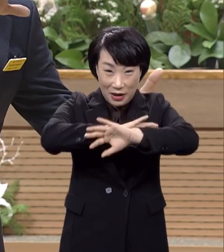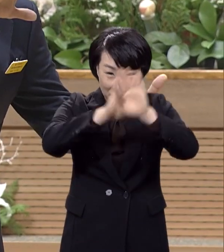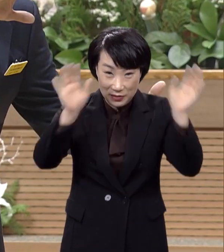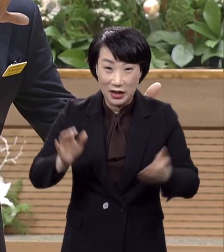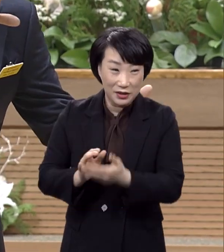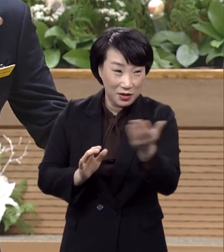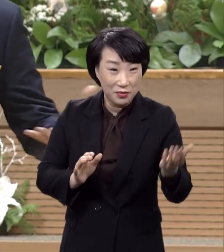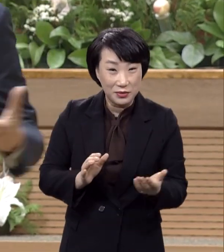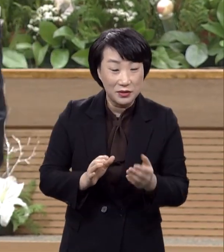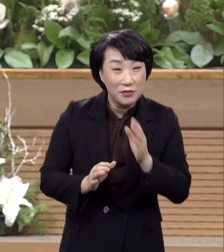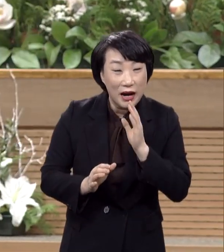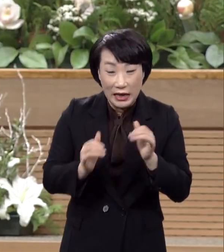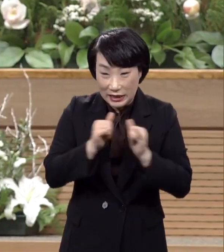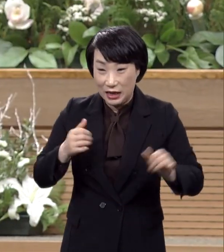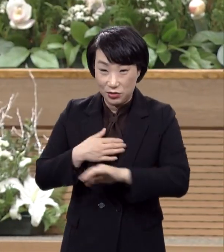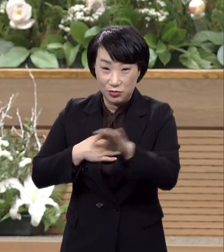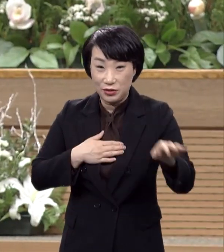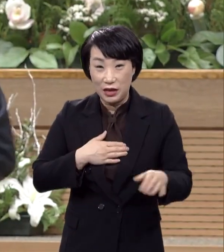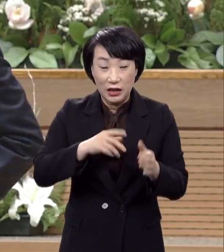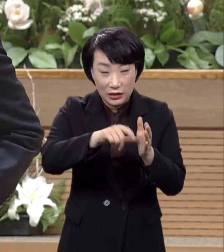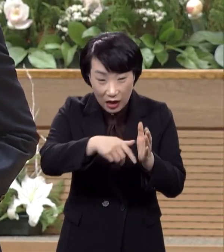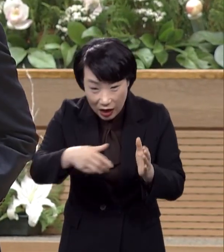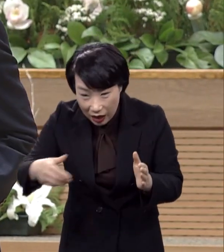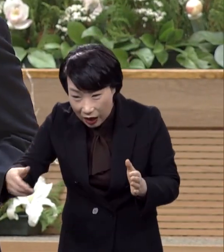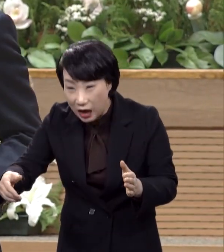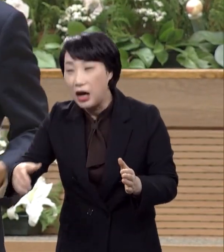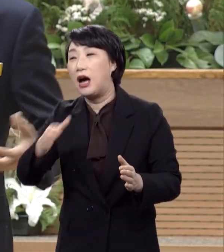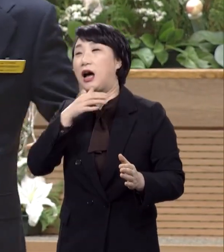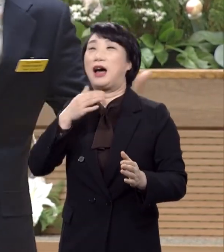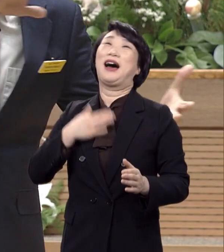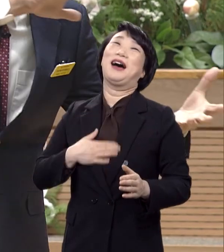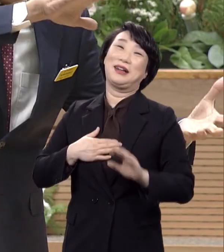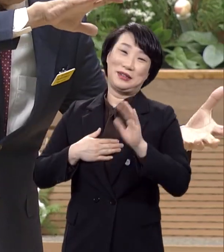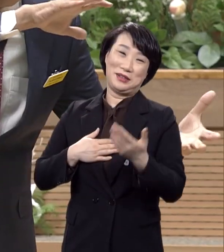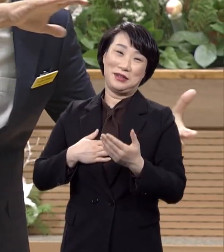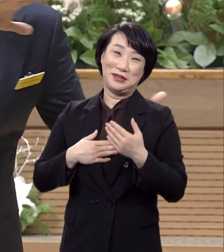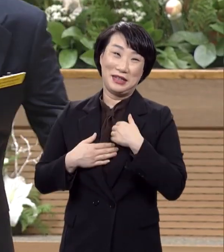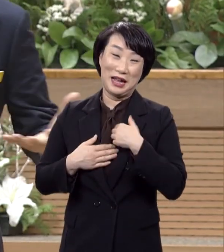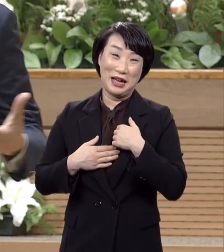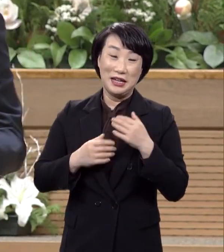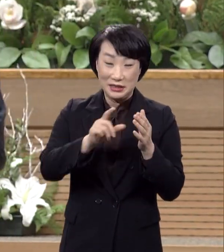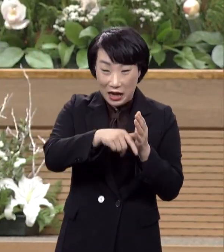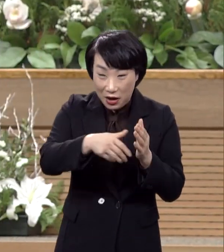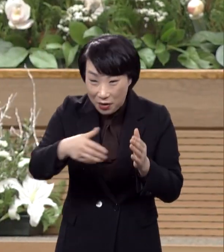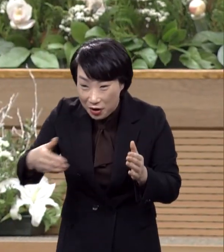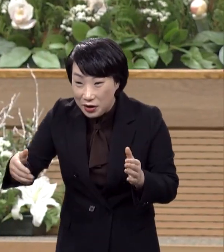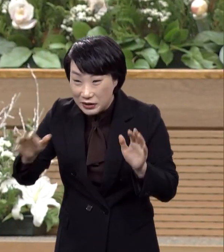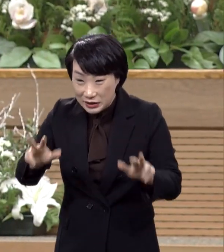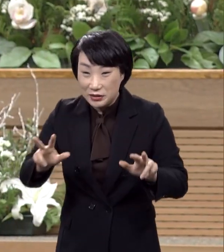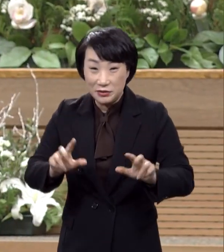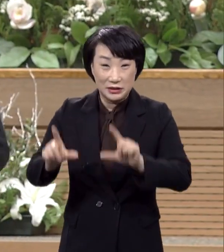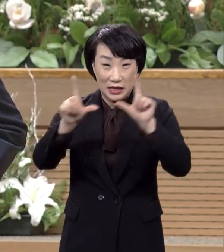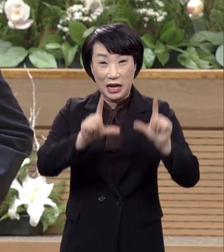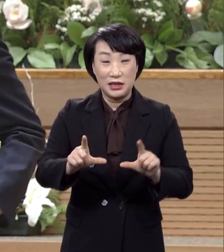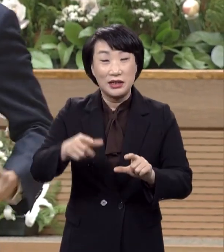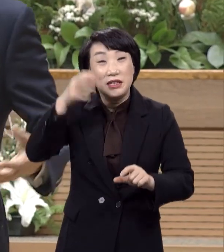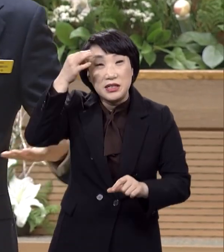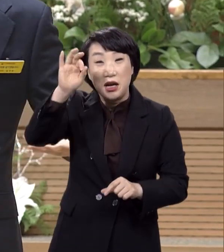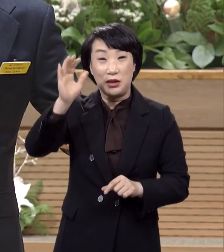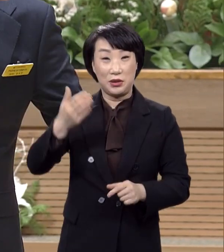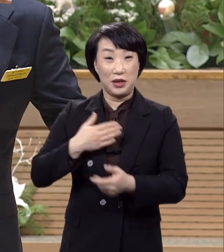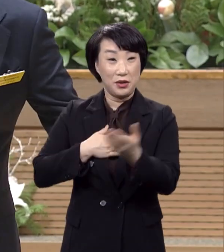우리 인생 속에 세월이 있음을 말해주고 있고, 내가 세월 속에서 지금 살고 있음을 인정하게